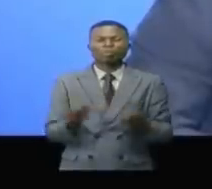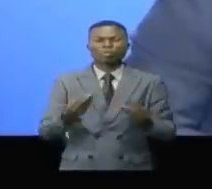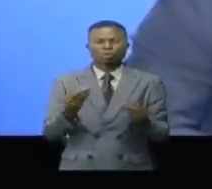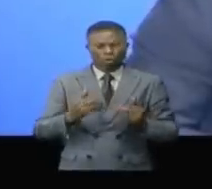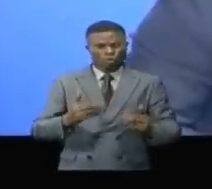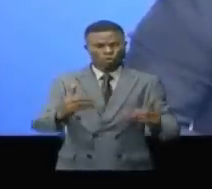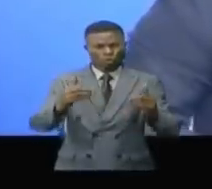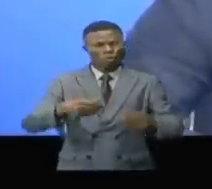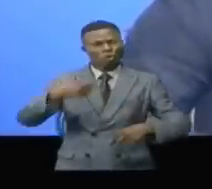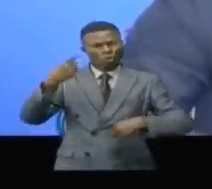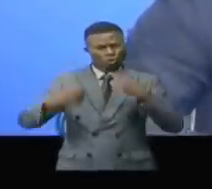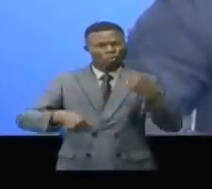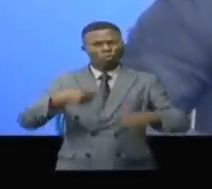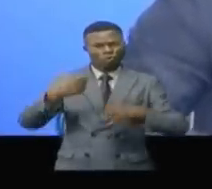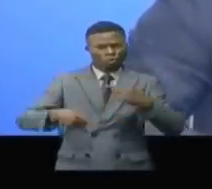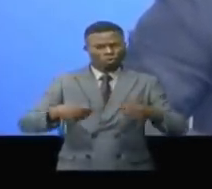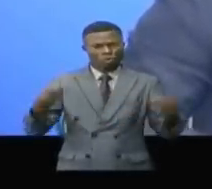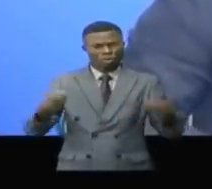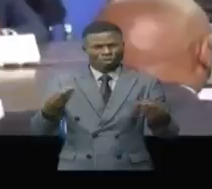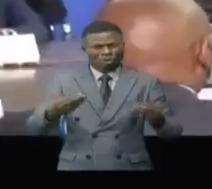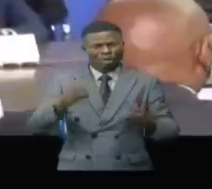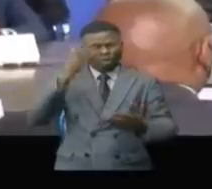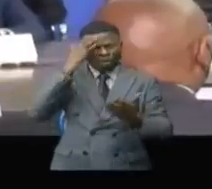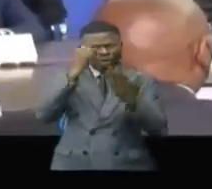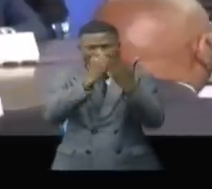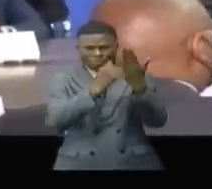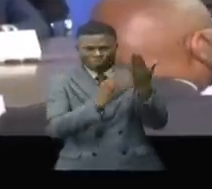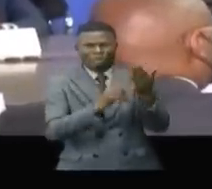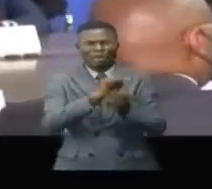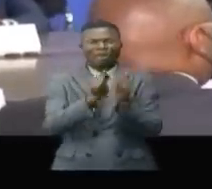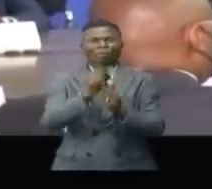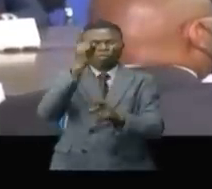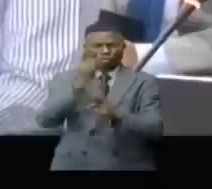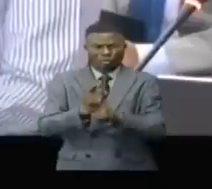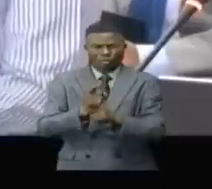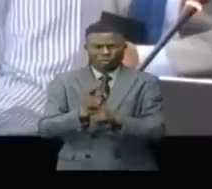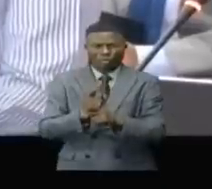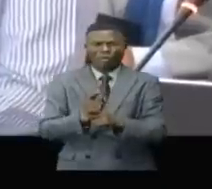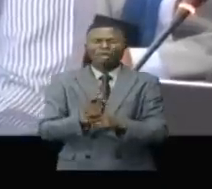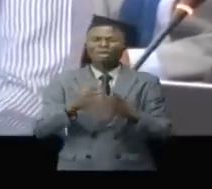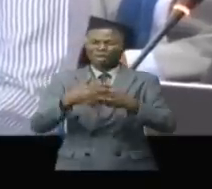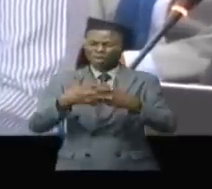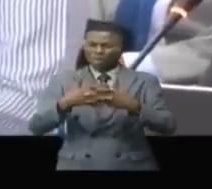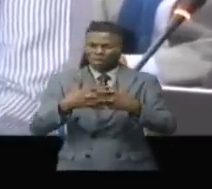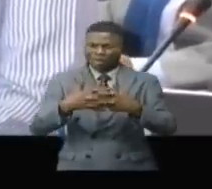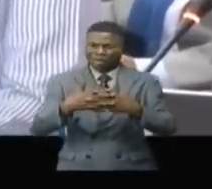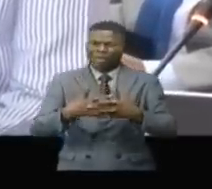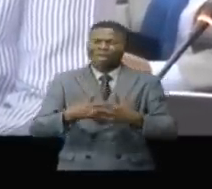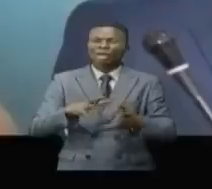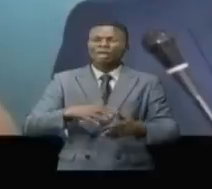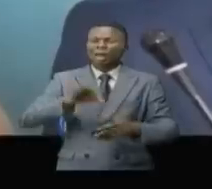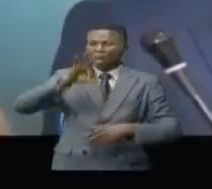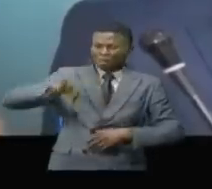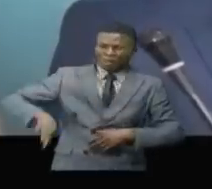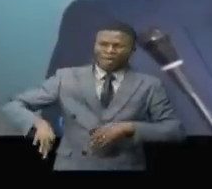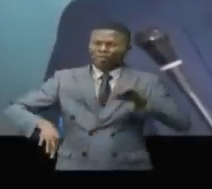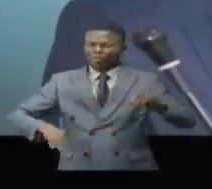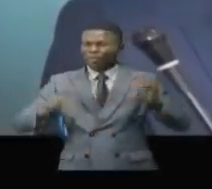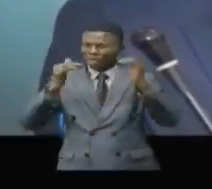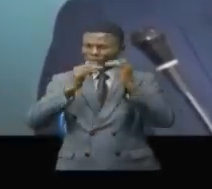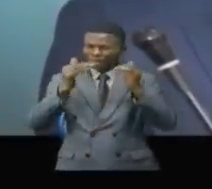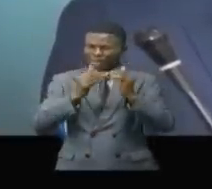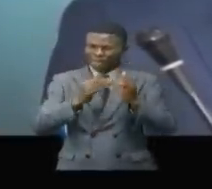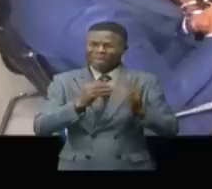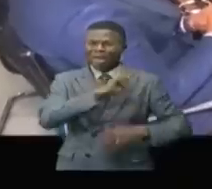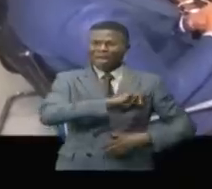poursuite des discussions afin d'identifier les défis relevés dans un partenariat qui se veut gagnant-gagnant entre la République